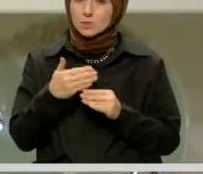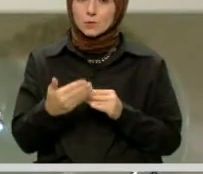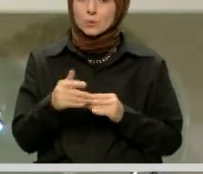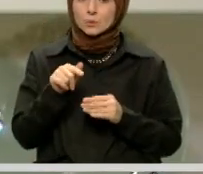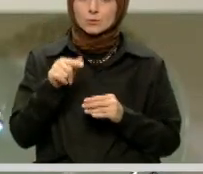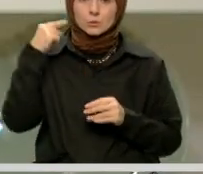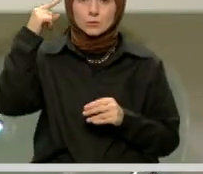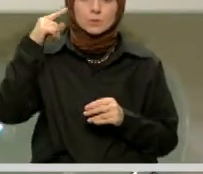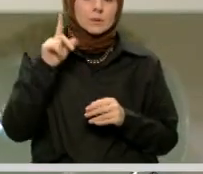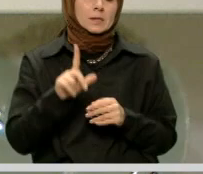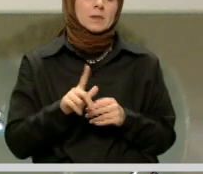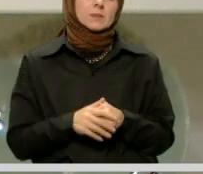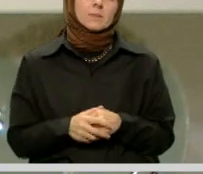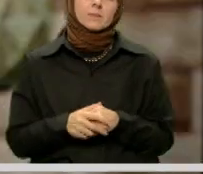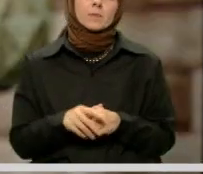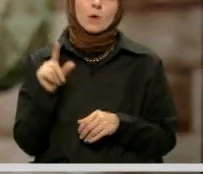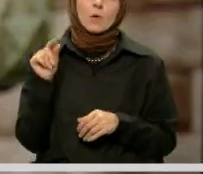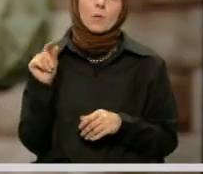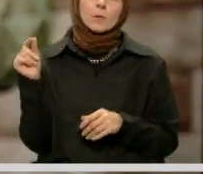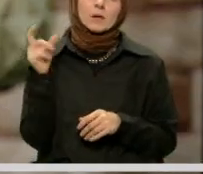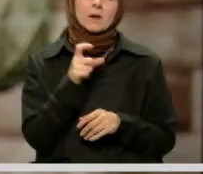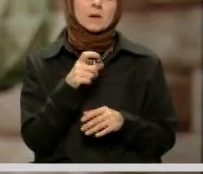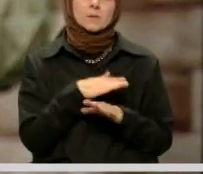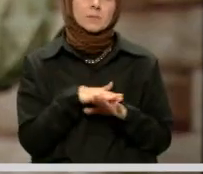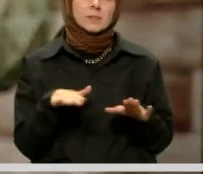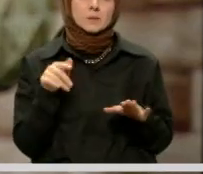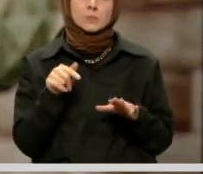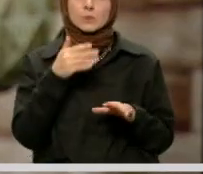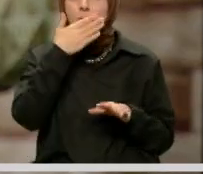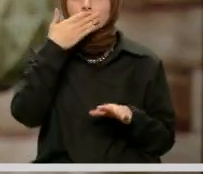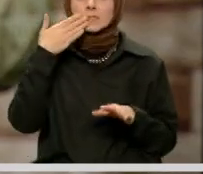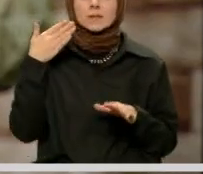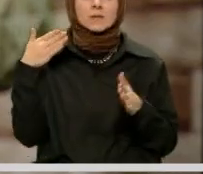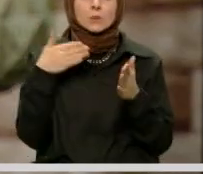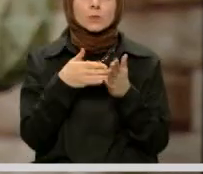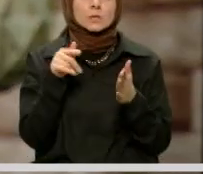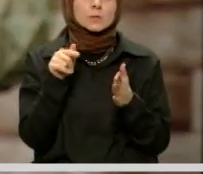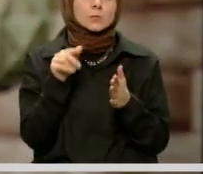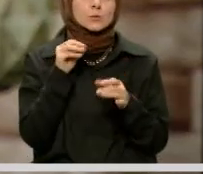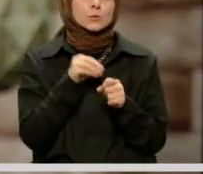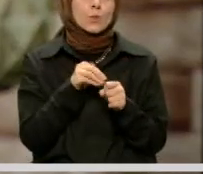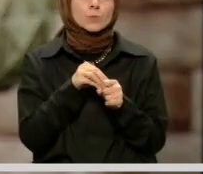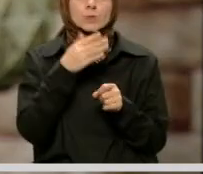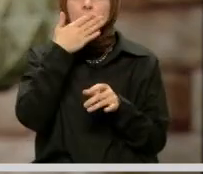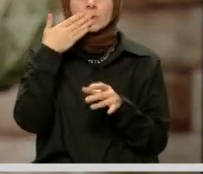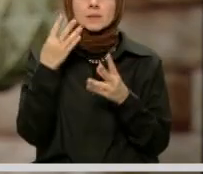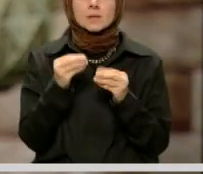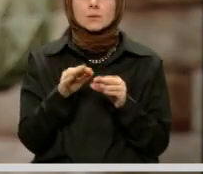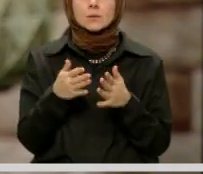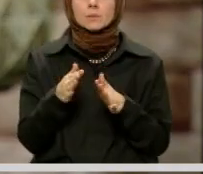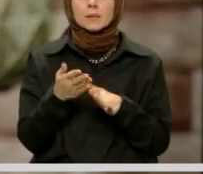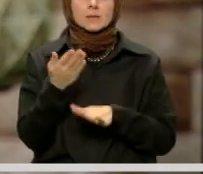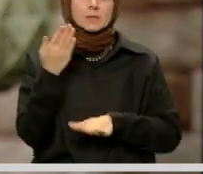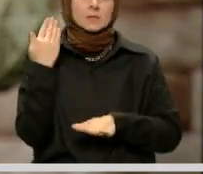şunu düşünmek gerekiyor İlknur Hanım, 11 ayı geçirdik, bu Ramazan'a ulaştık. Bu bizim son Ramazan'ımız olabilir. Geçen